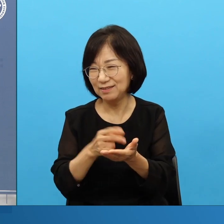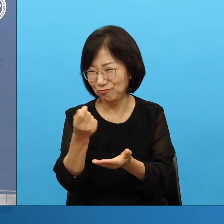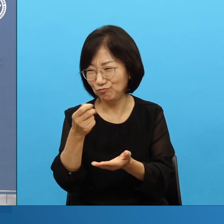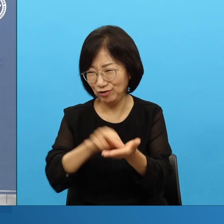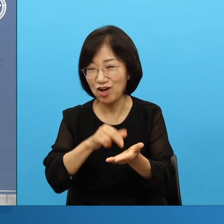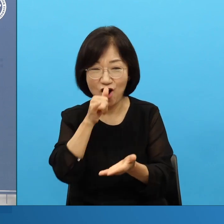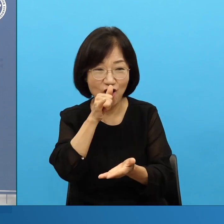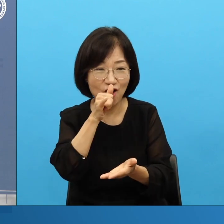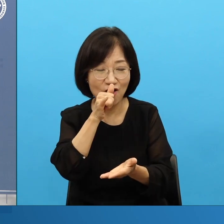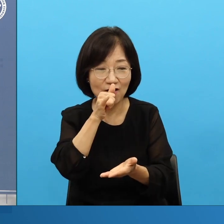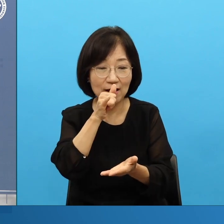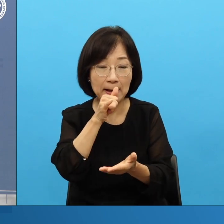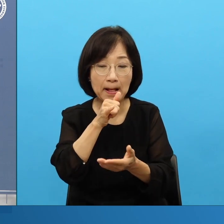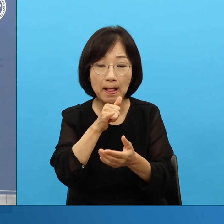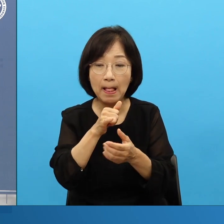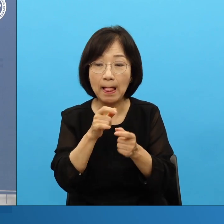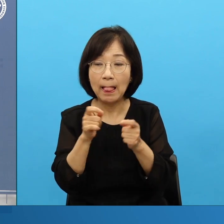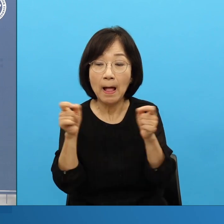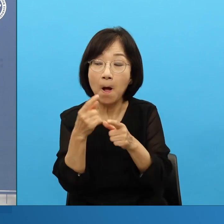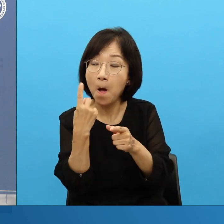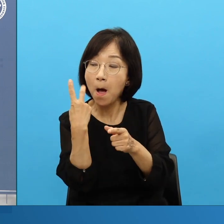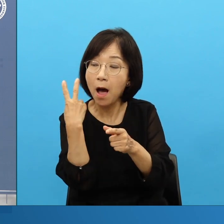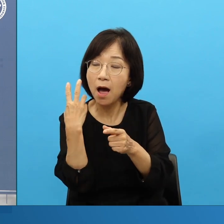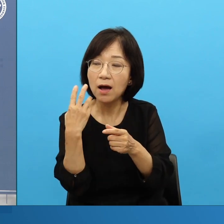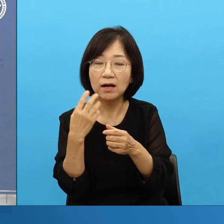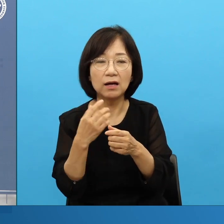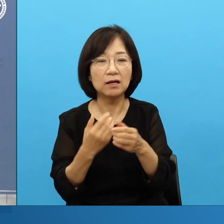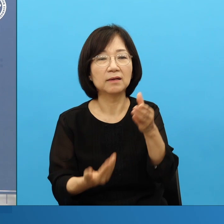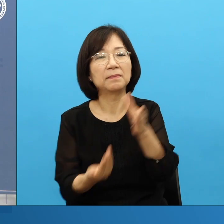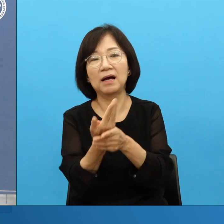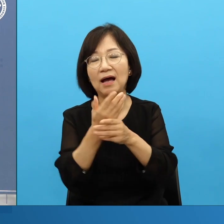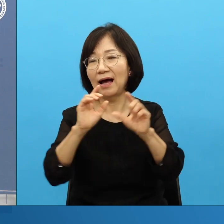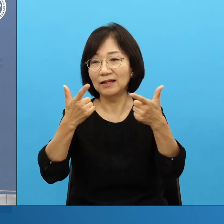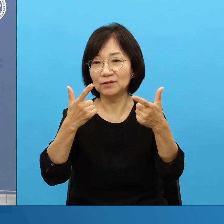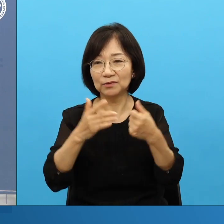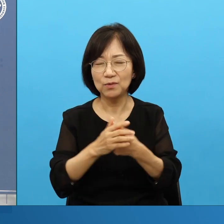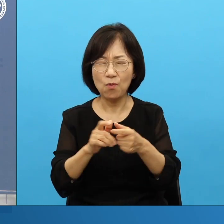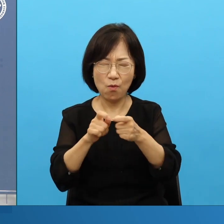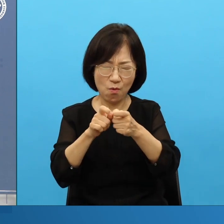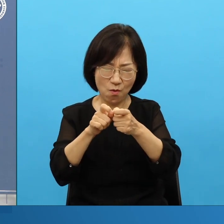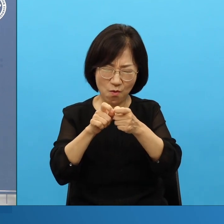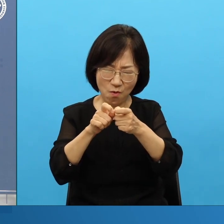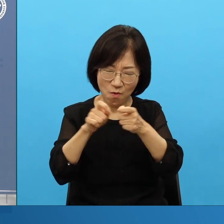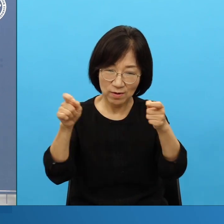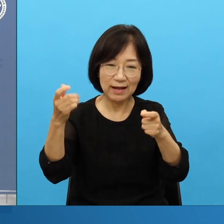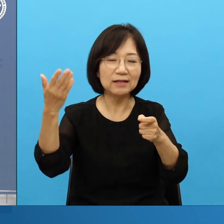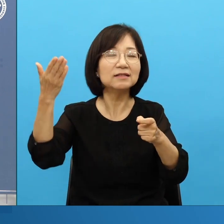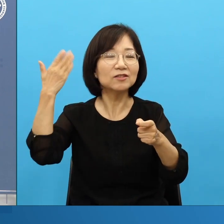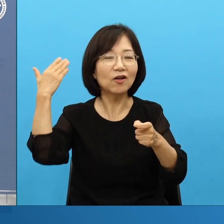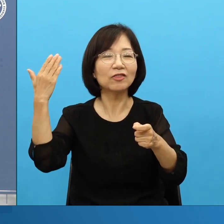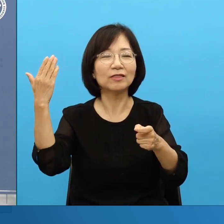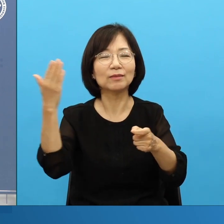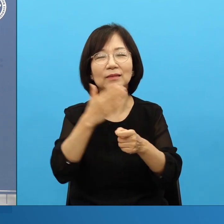are 오늘 자꾸 핑계 댑니다. 누구 때문에 이런 excuses. 거 아닙니다. And we say that it's because of 오래된 someone. 겁니다. It's long-standing. 나를 스스로